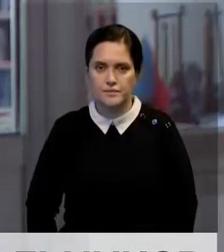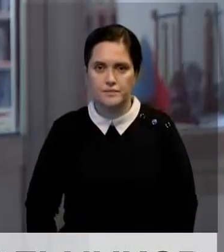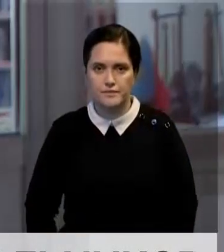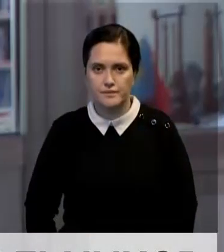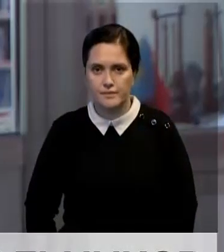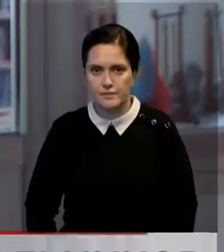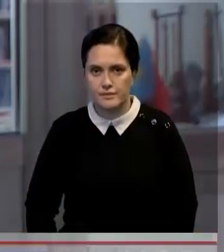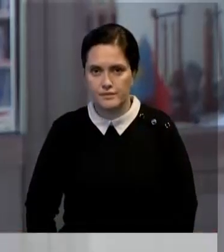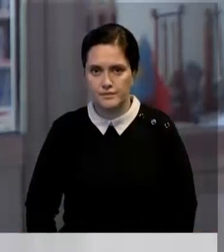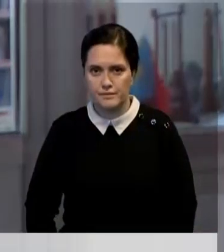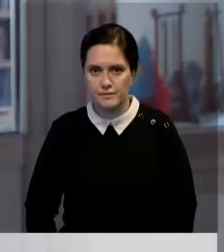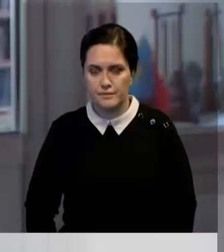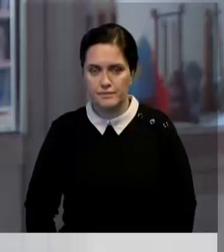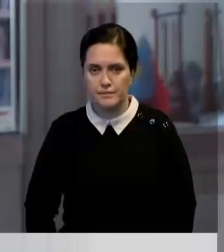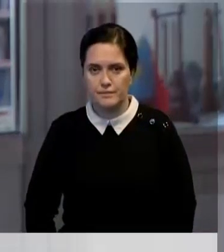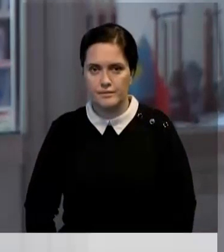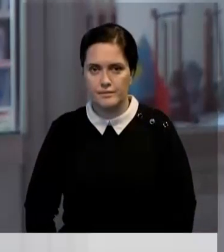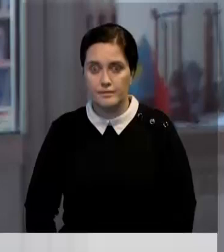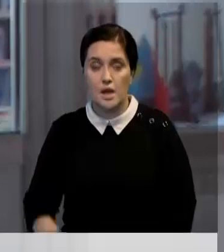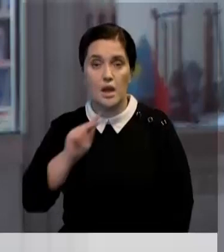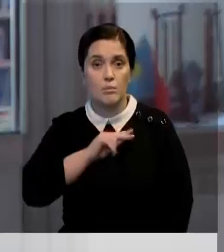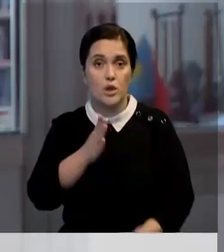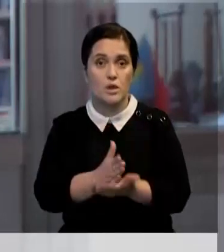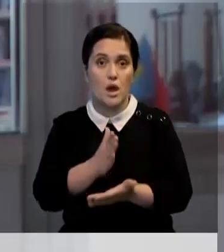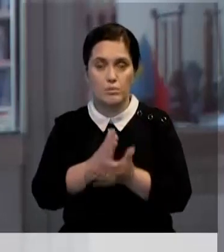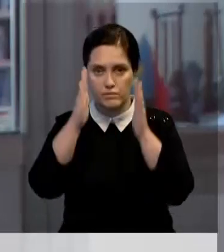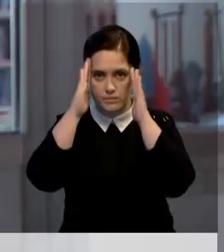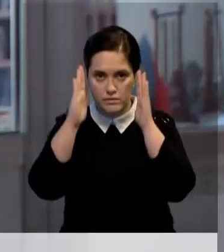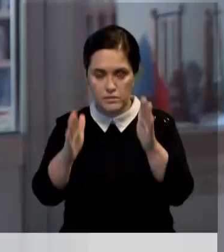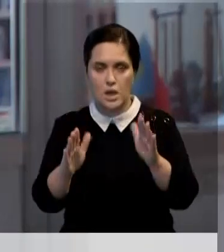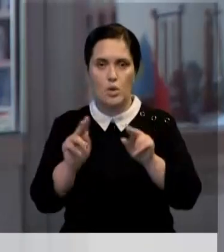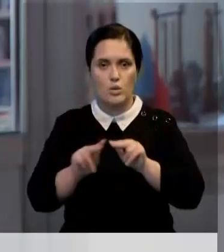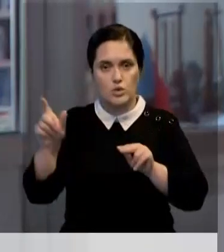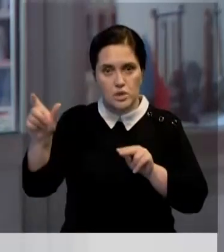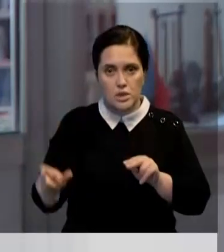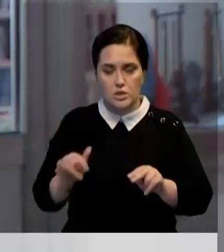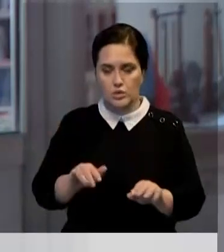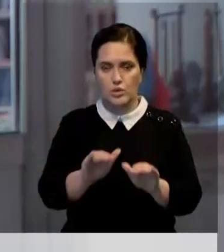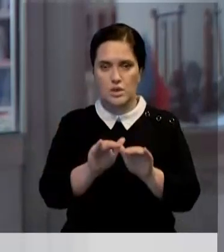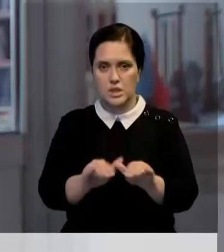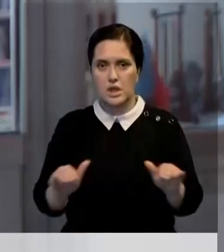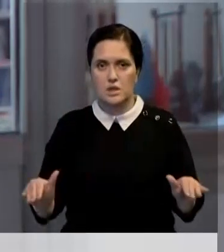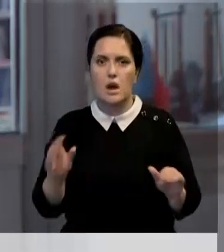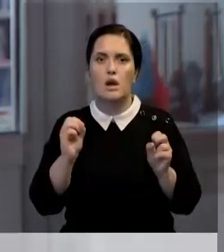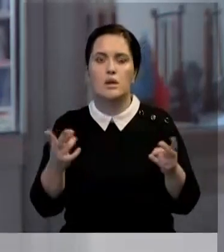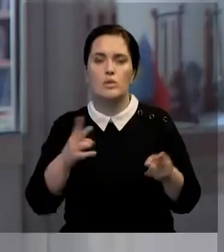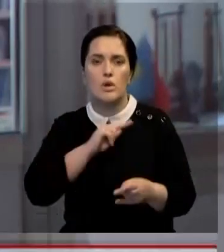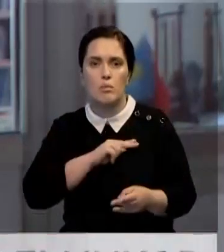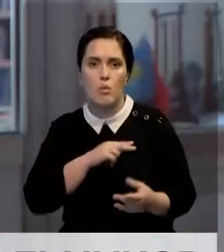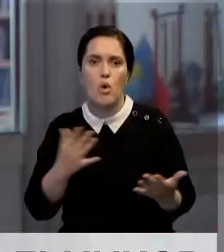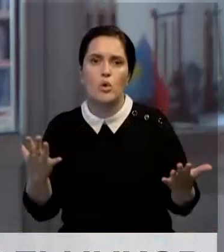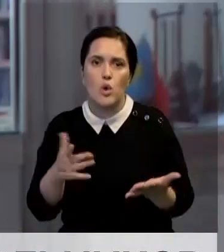Это работа напрямую учителя с учеником. Как надо работать, какой